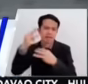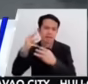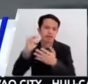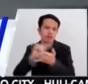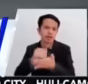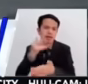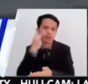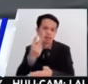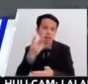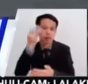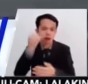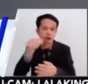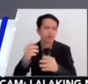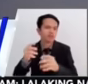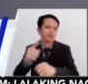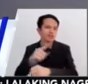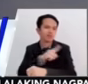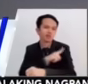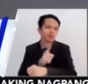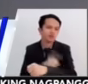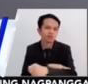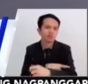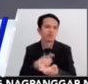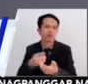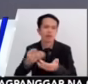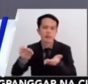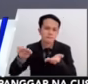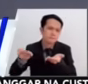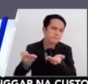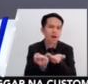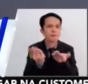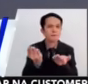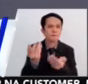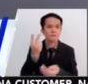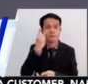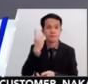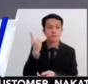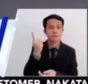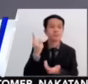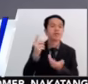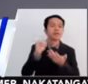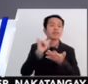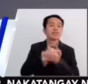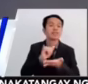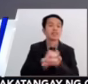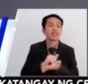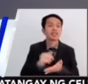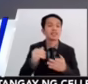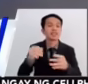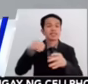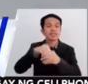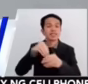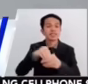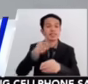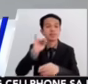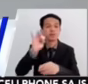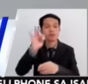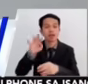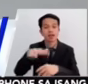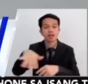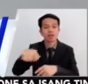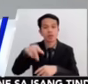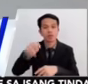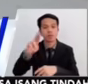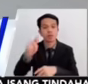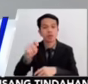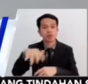malakas sa pagbangga nitong China Coast Guard 21555. Yung portion din sa logo ng BFAR sa port side ay may tama